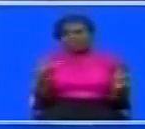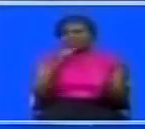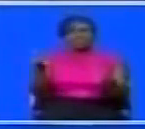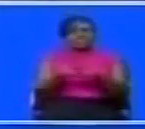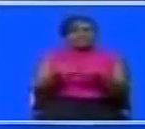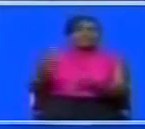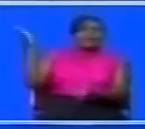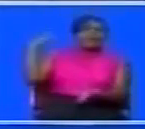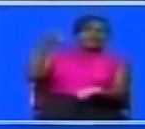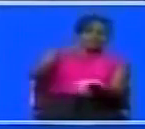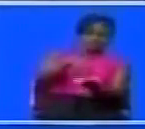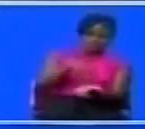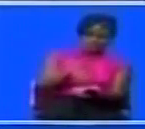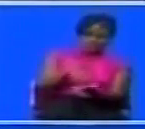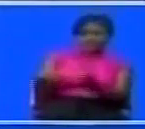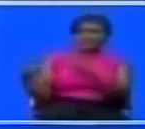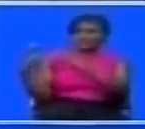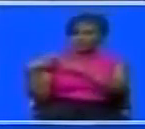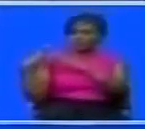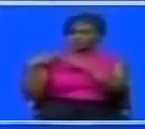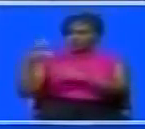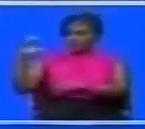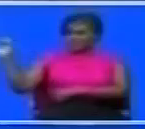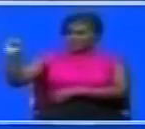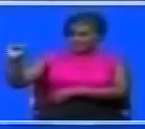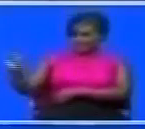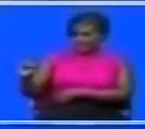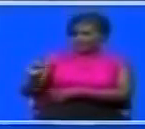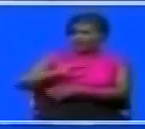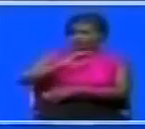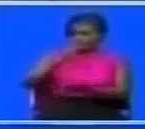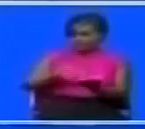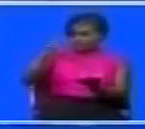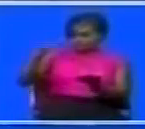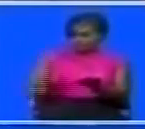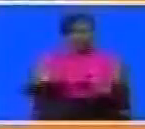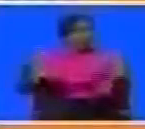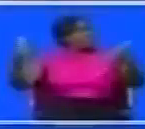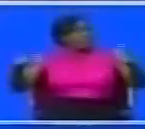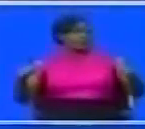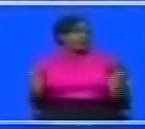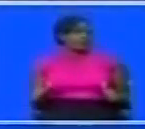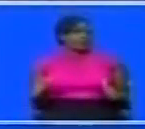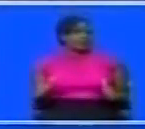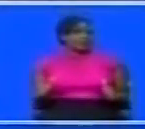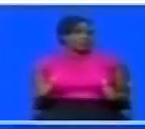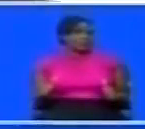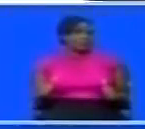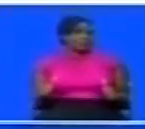earlier cases, the responsible cabinet secretary has not taken political